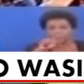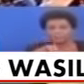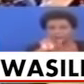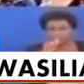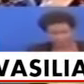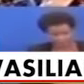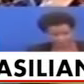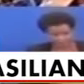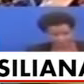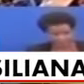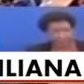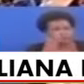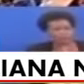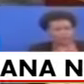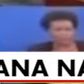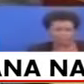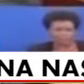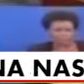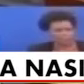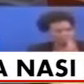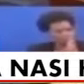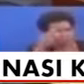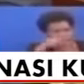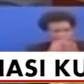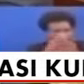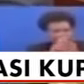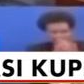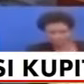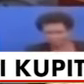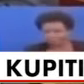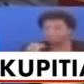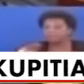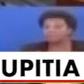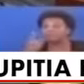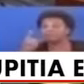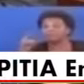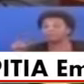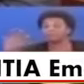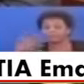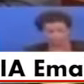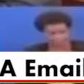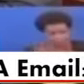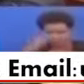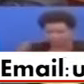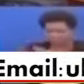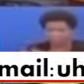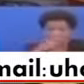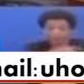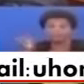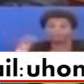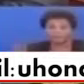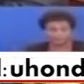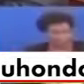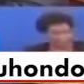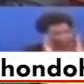kutupa bilioni 1.5 kwa ajili ya kujenga hospitali ya wilaya. Pamoja na shukrani hizi, mwaka